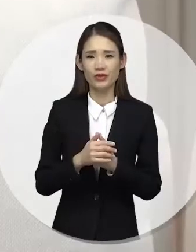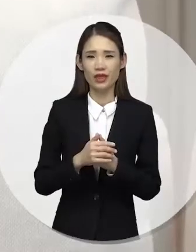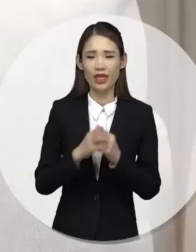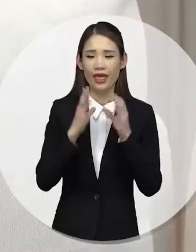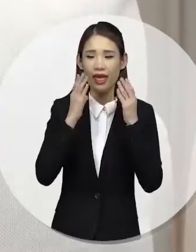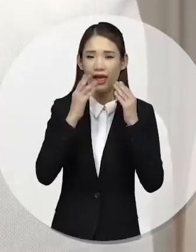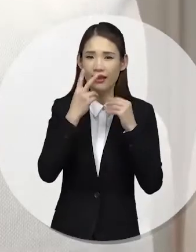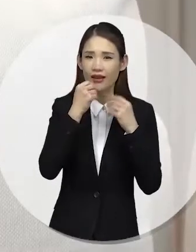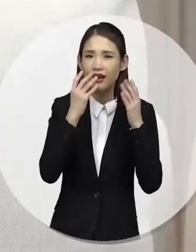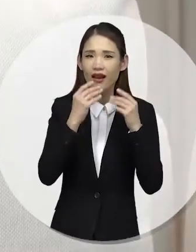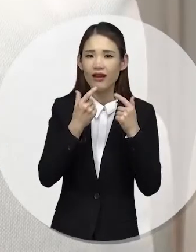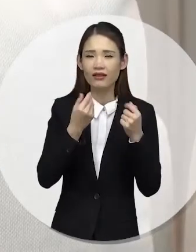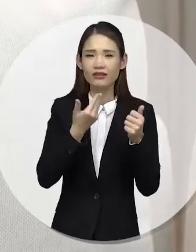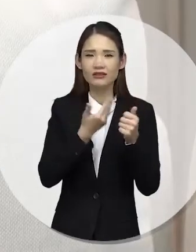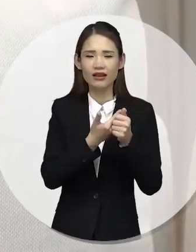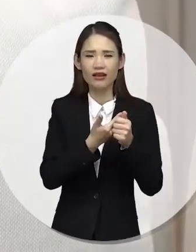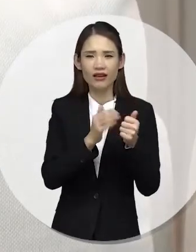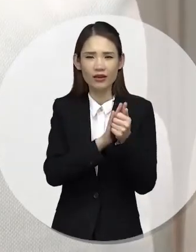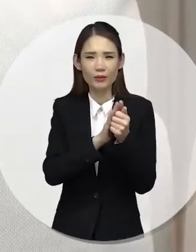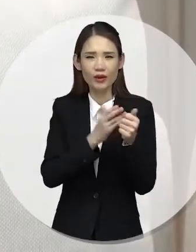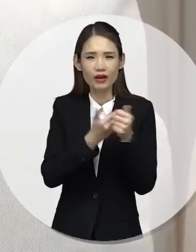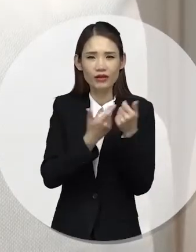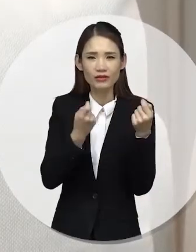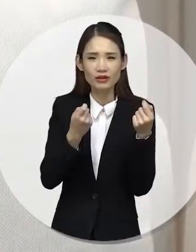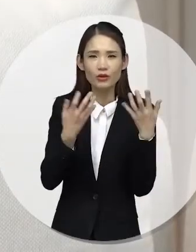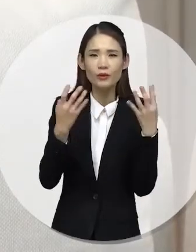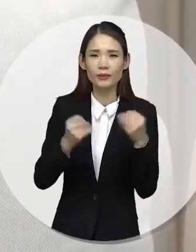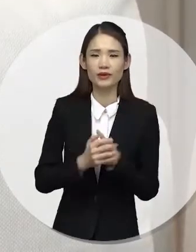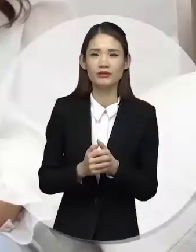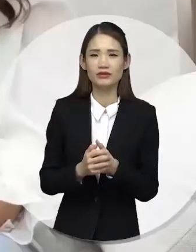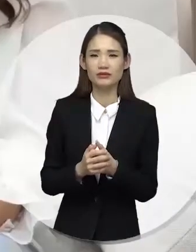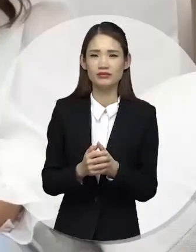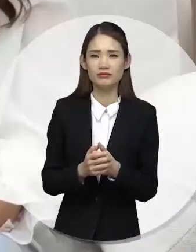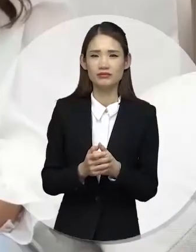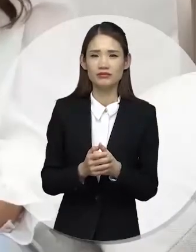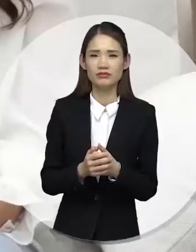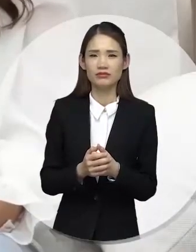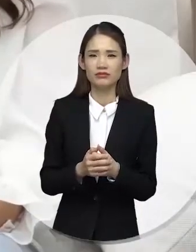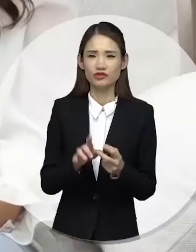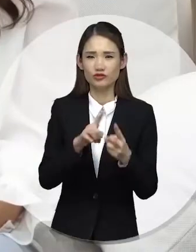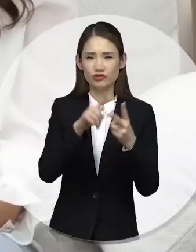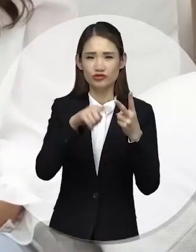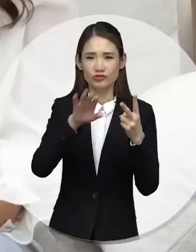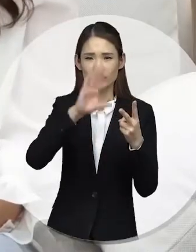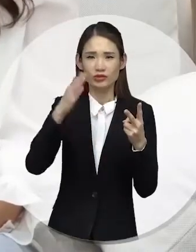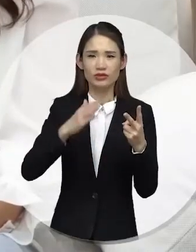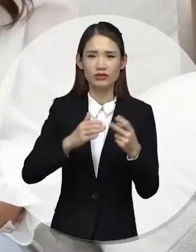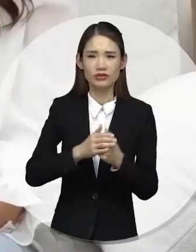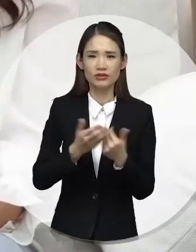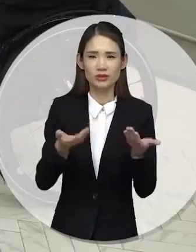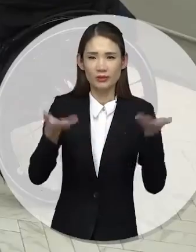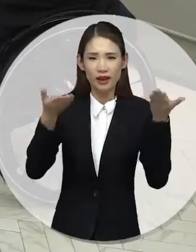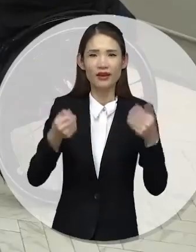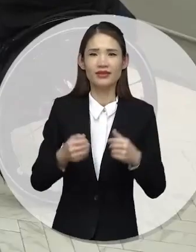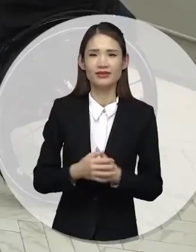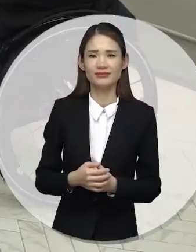좀 너무 애기 취급, 진짜 완전 애기 취급하는 거 너무 많잖아요. 둘 다 위로